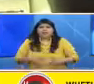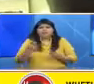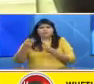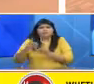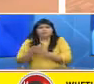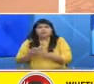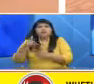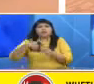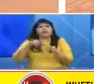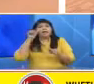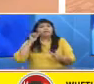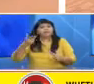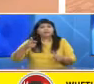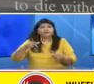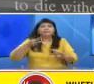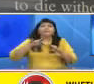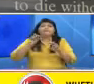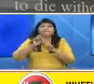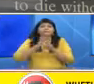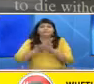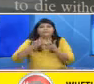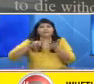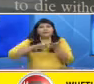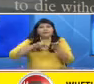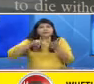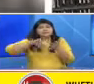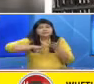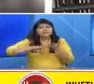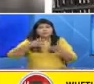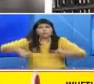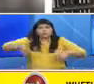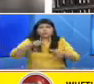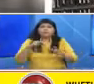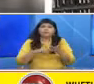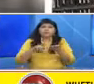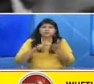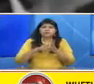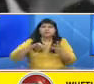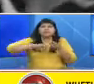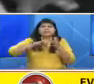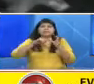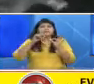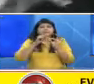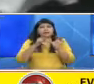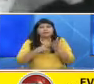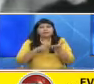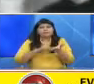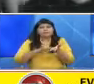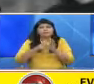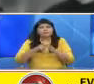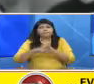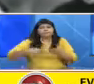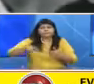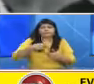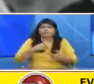फार्म हो या टॉल्स्टॉय फार्म, साबरमती आश्रम हो या वर्धा, सब स्थानों पर अपने एक